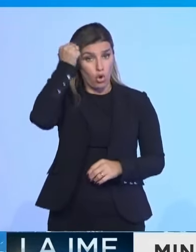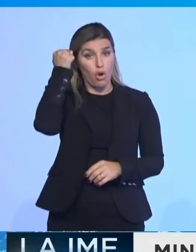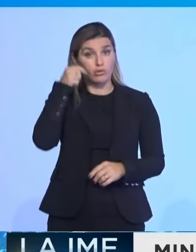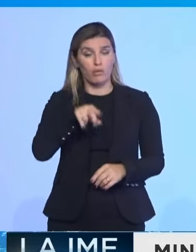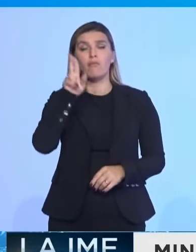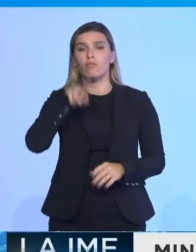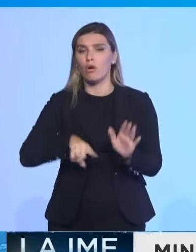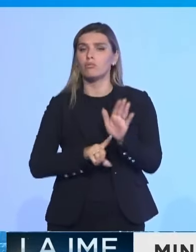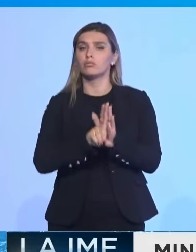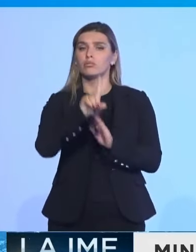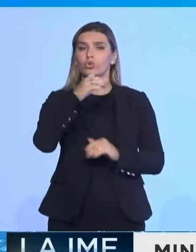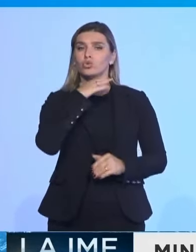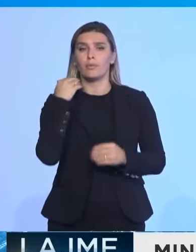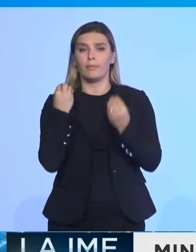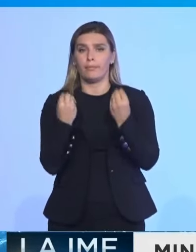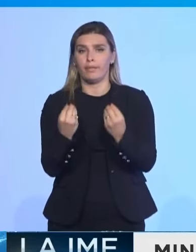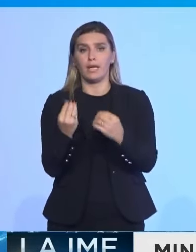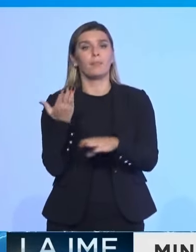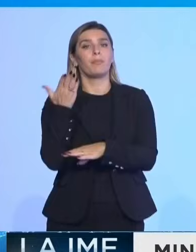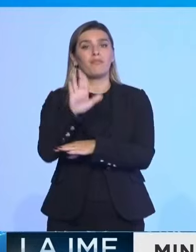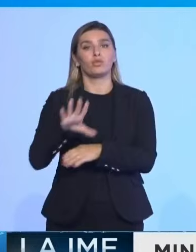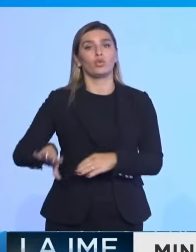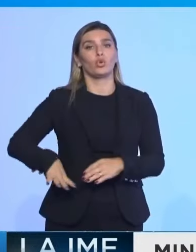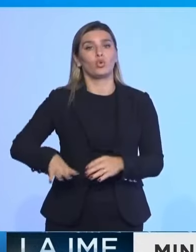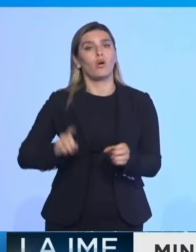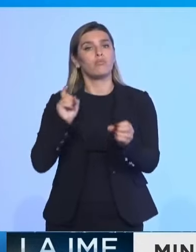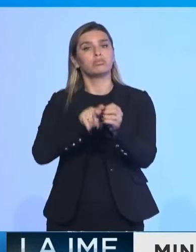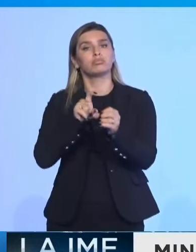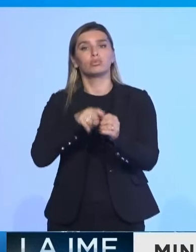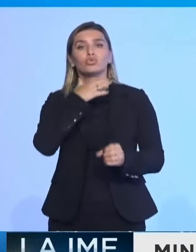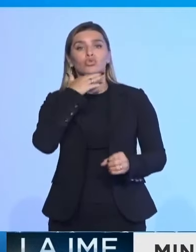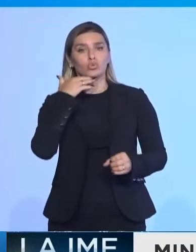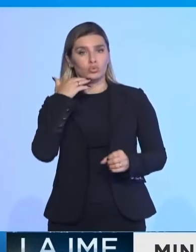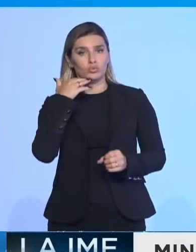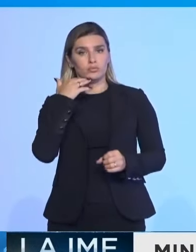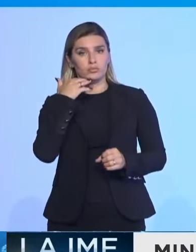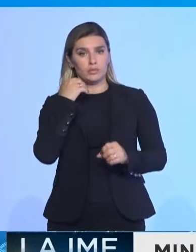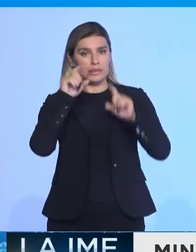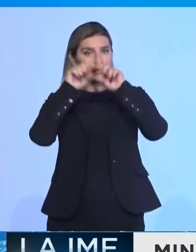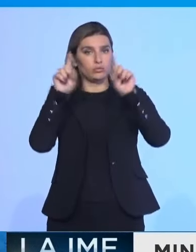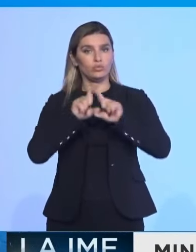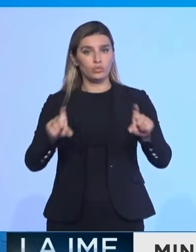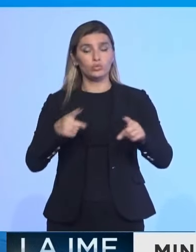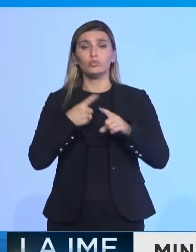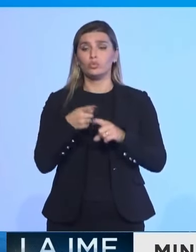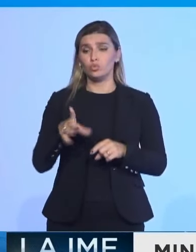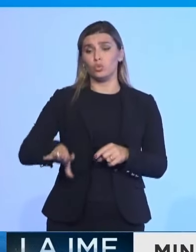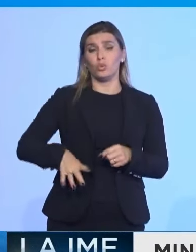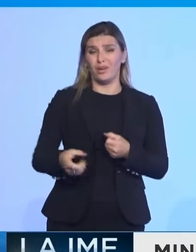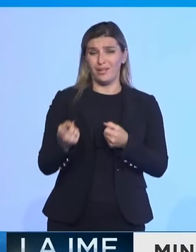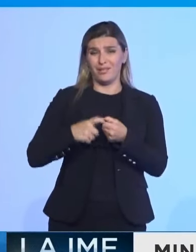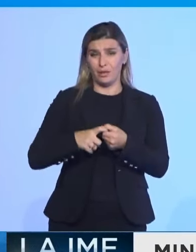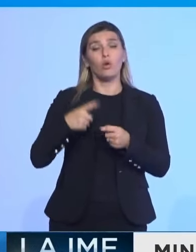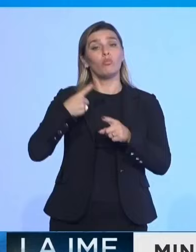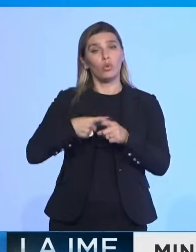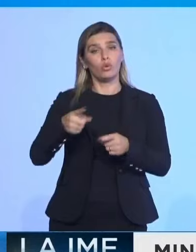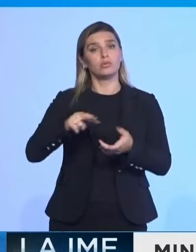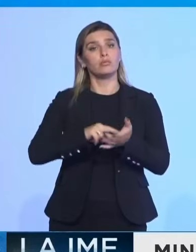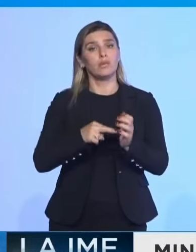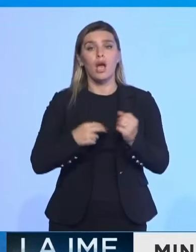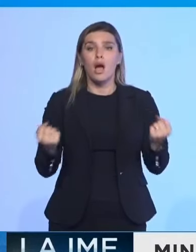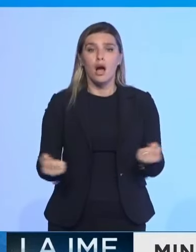të dukshëm në përfaqësimin e grave në institucionet publike dhe se gratë nuk janë vetëm pjesëmarrëse, por aktore